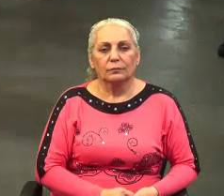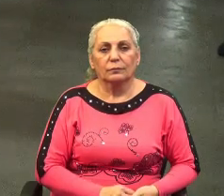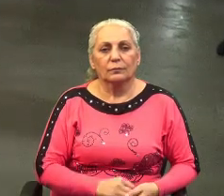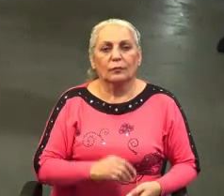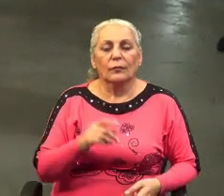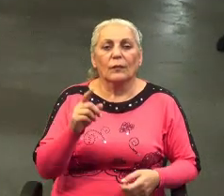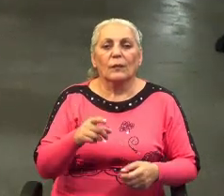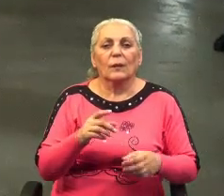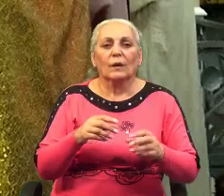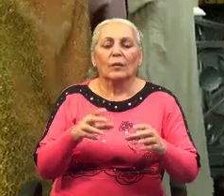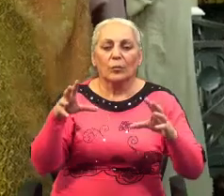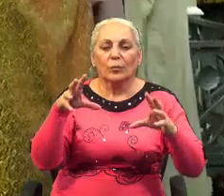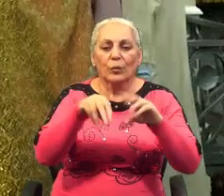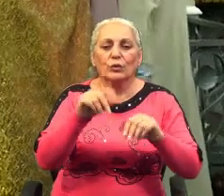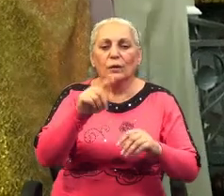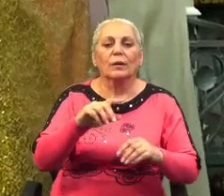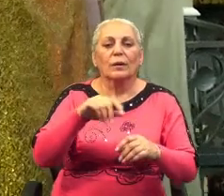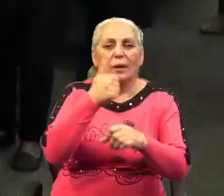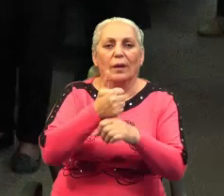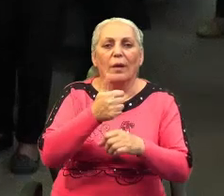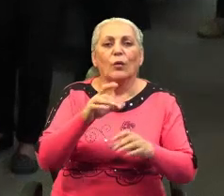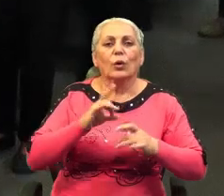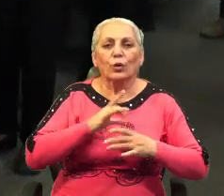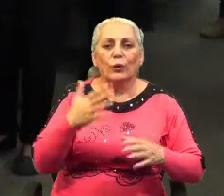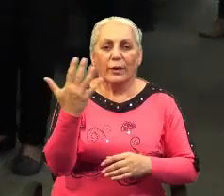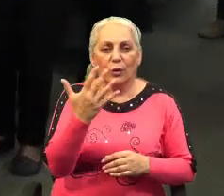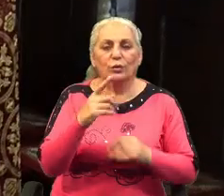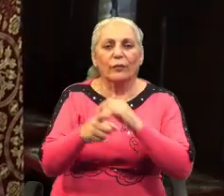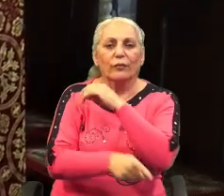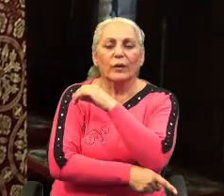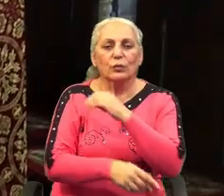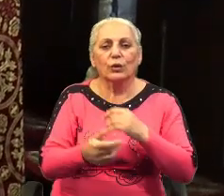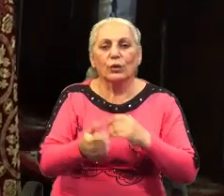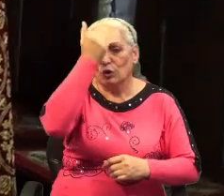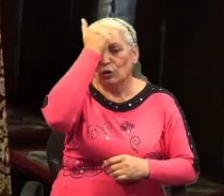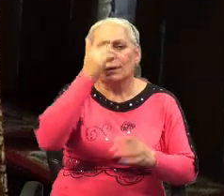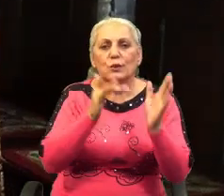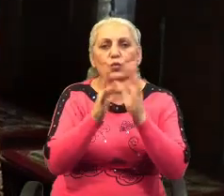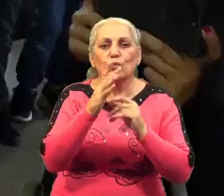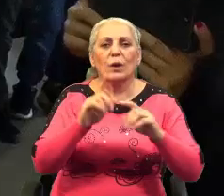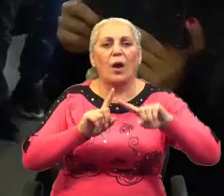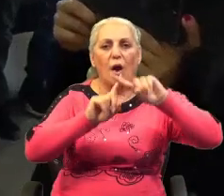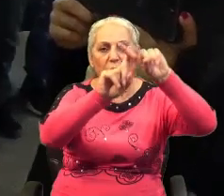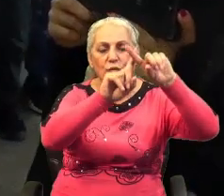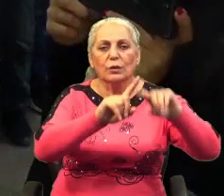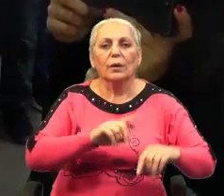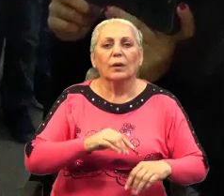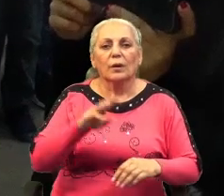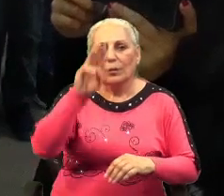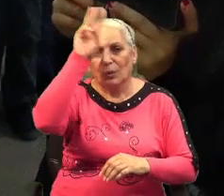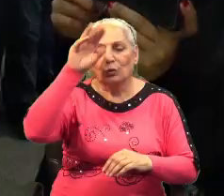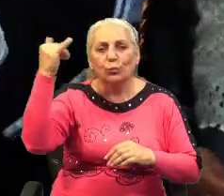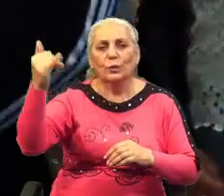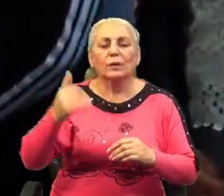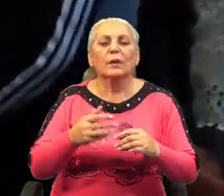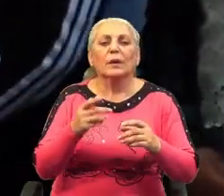Խաչվերացը տաղավար, այսինքն գլխավոր տոներից 5-րդը եւ վերջինն է։ Այն տոնվում է ի հիշատակ Քրիստոսի խաչապայտի պարսկական գերությունից